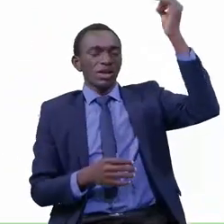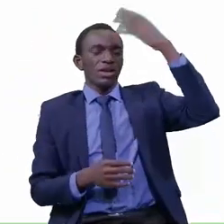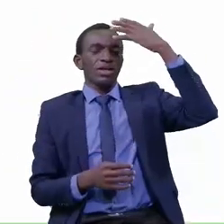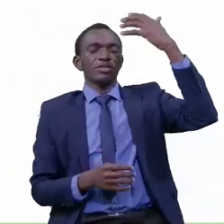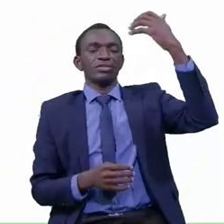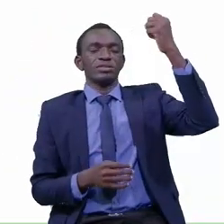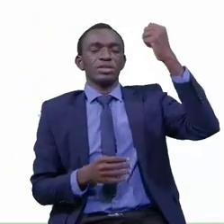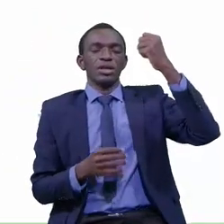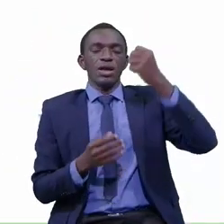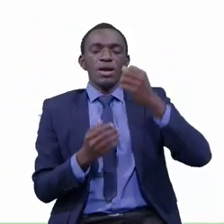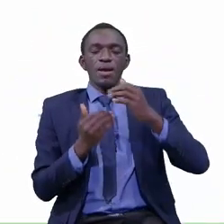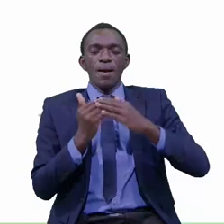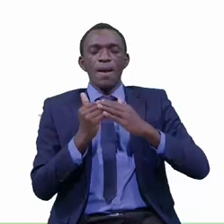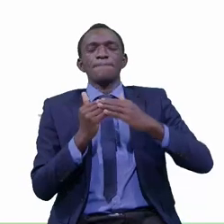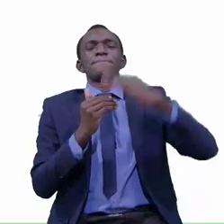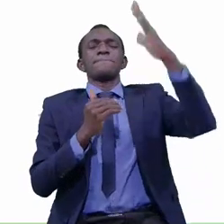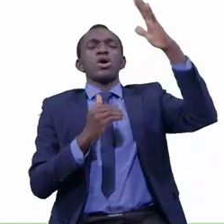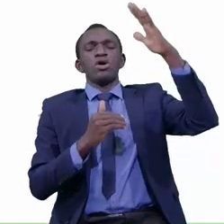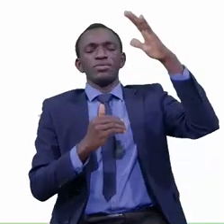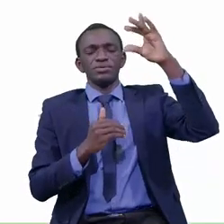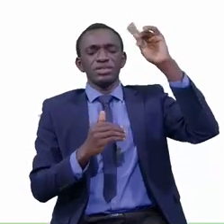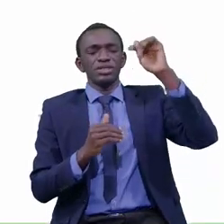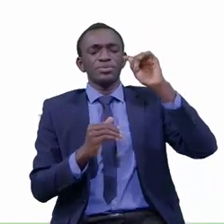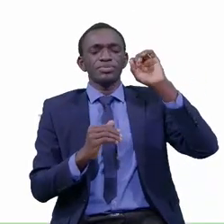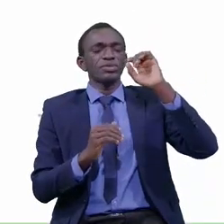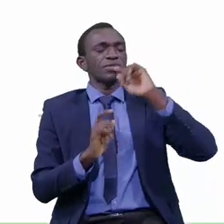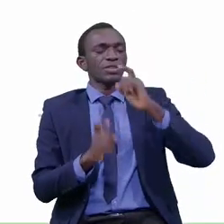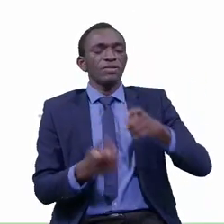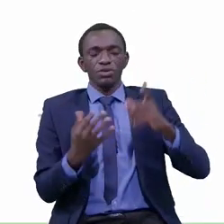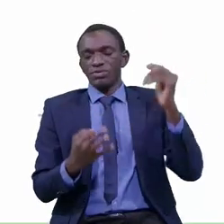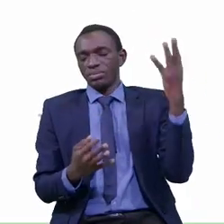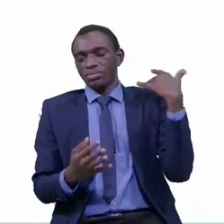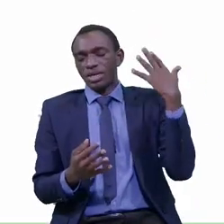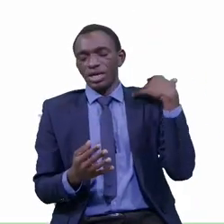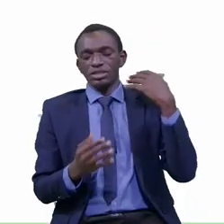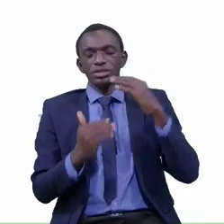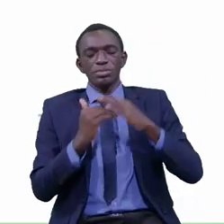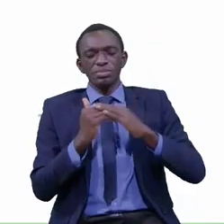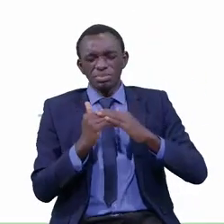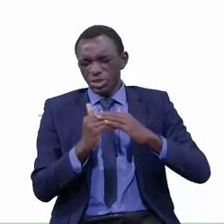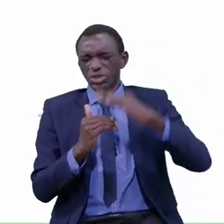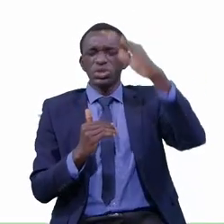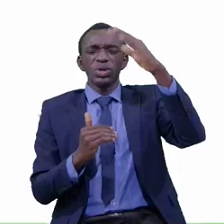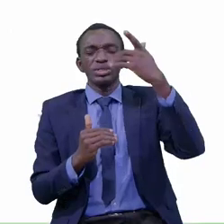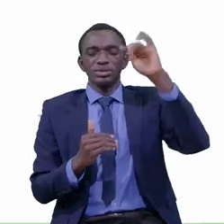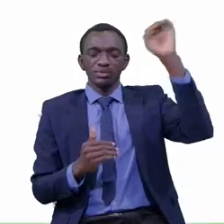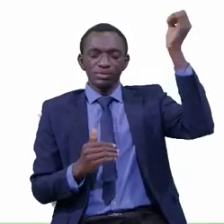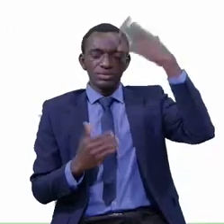La grâce plus grande que celle du passé, au-delà de la grâce du